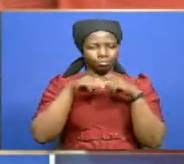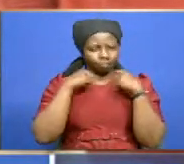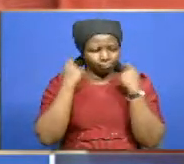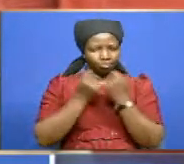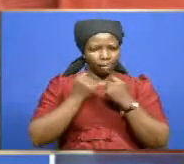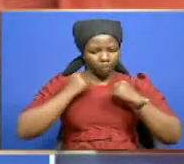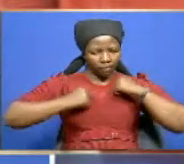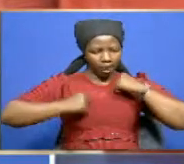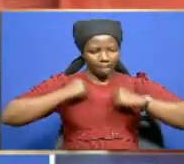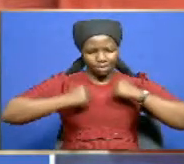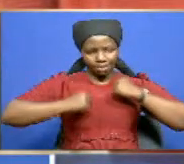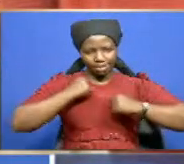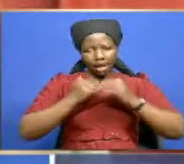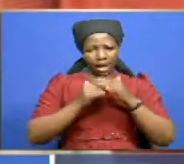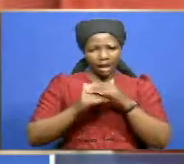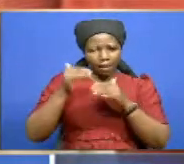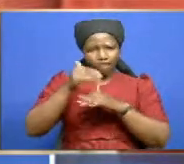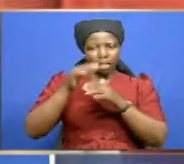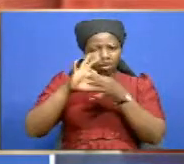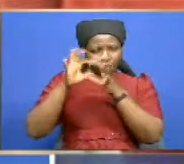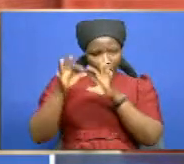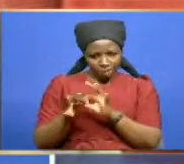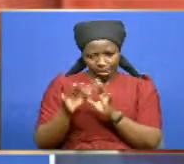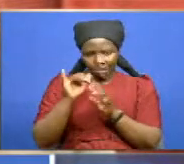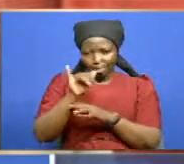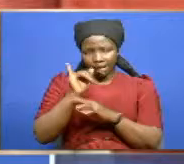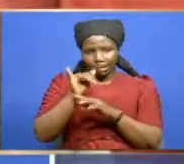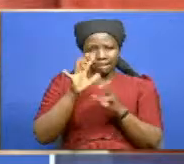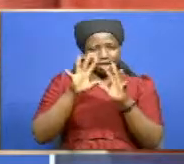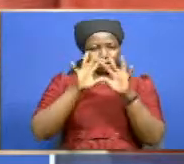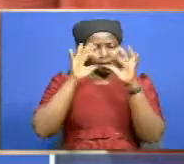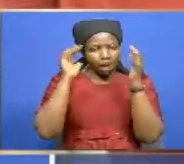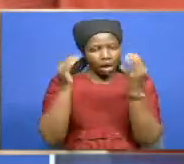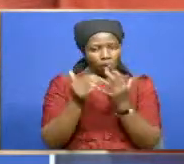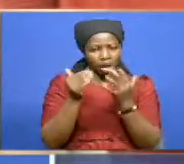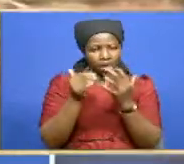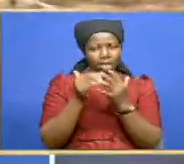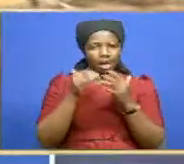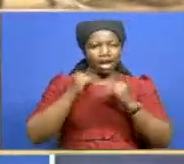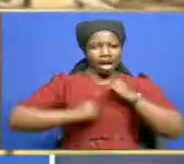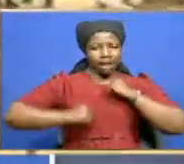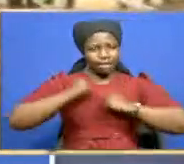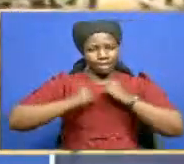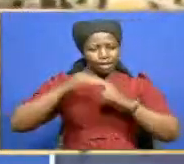athletic event after the Olympic, that is the World Athletics Championship.